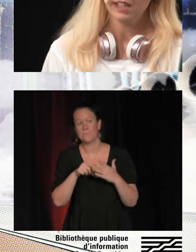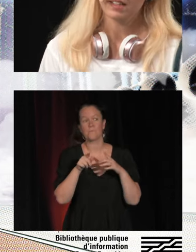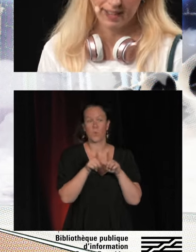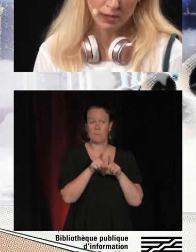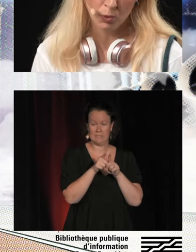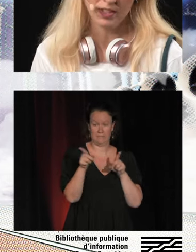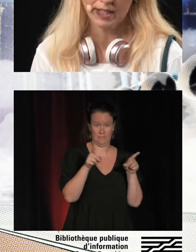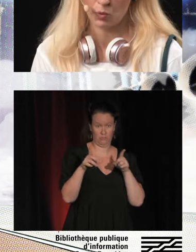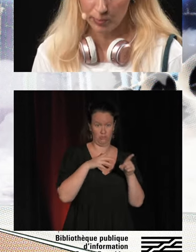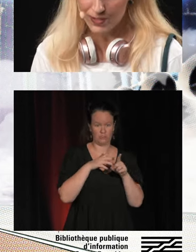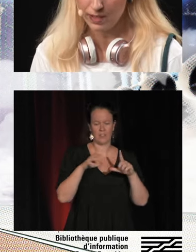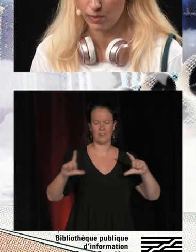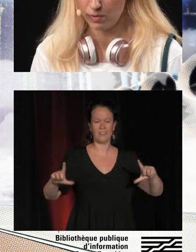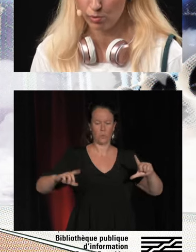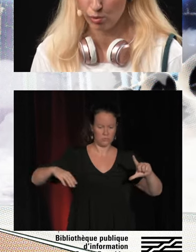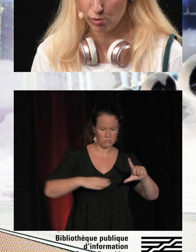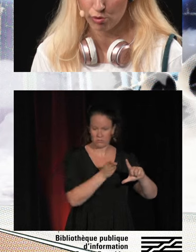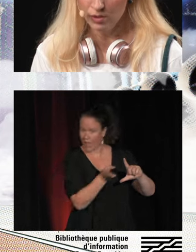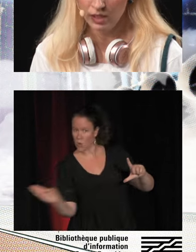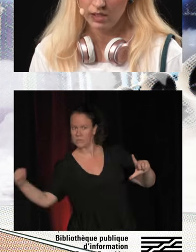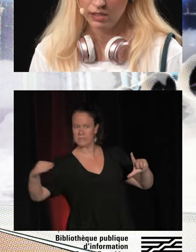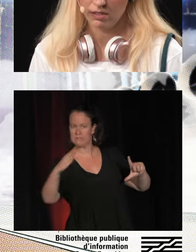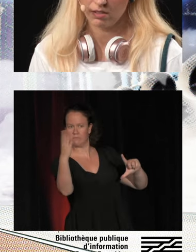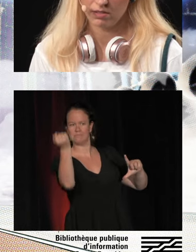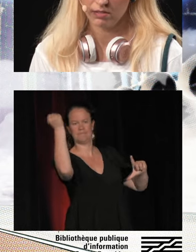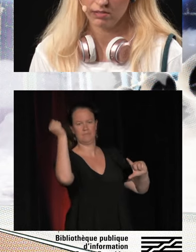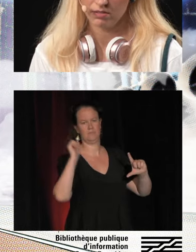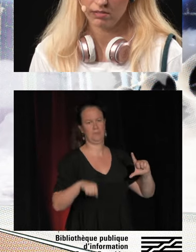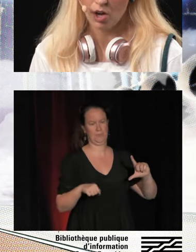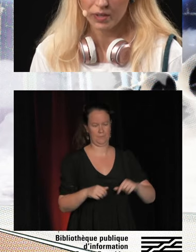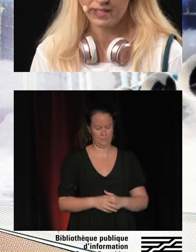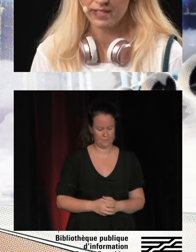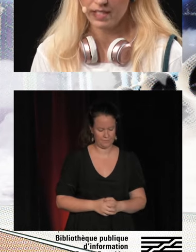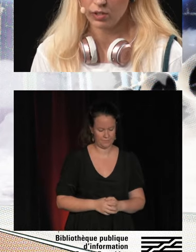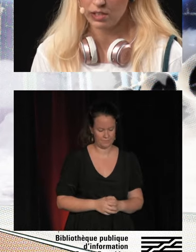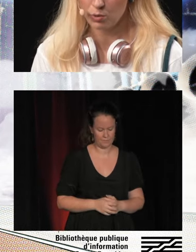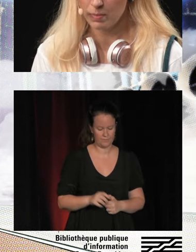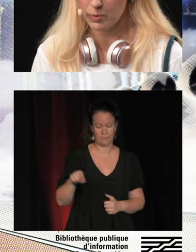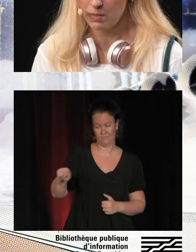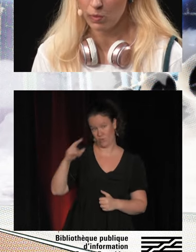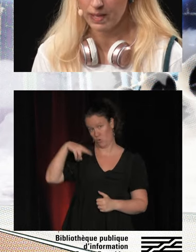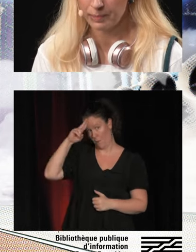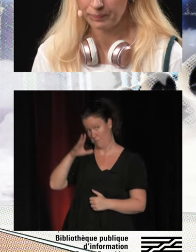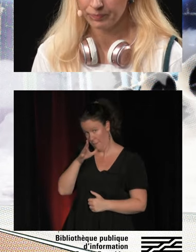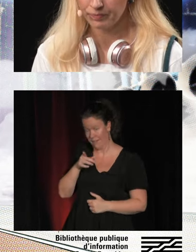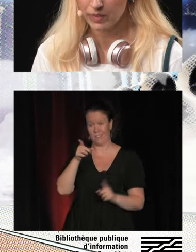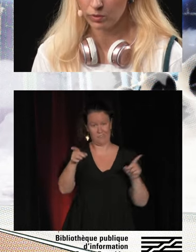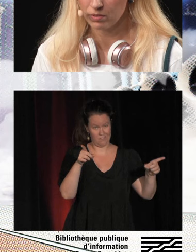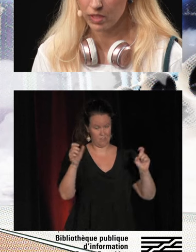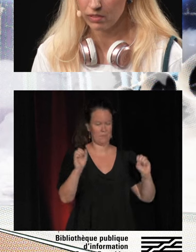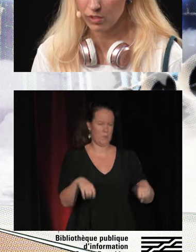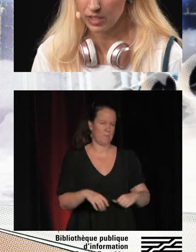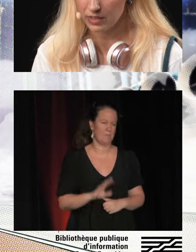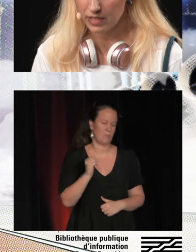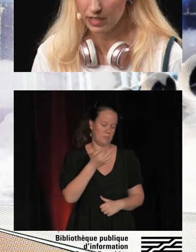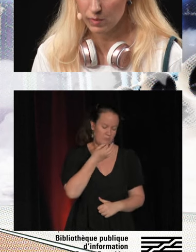y a des raccourcis qui sont possibles sur le jeu, en NTSC alors qu'ils ne sont pas possibles en PAL. Donc